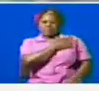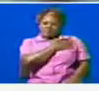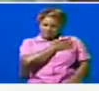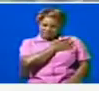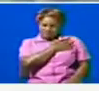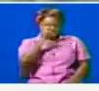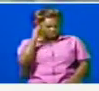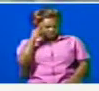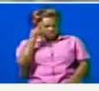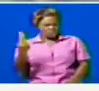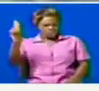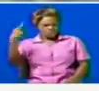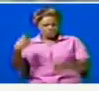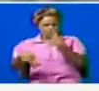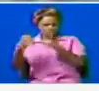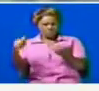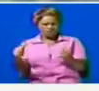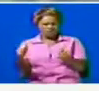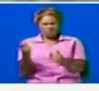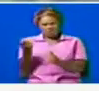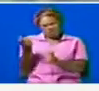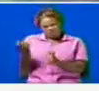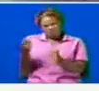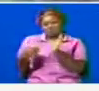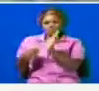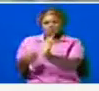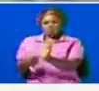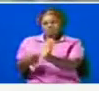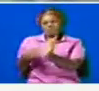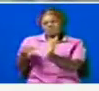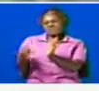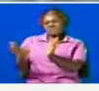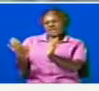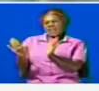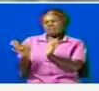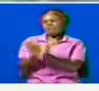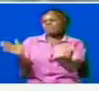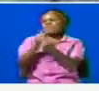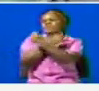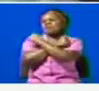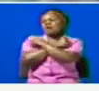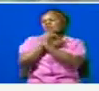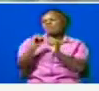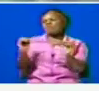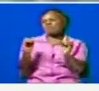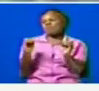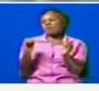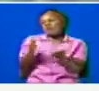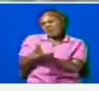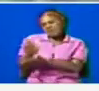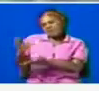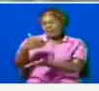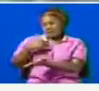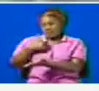wanashikilia kwamba Uhuru hajashinda, ile idadi ndogo inaonyesha kwamba yeye hapendwi na wananchi. Nao wana haki kwa